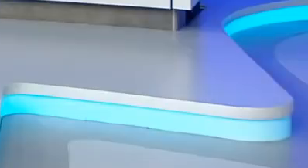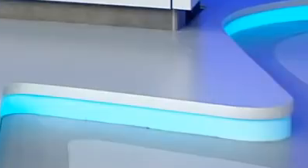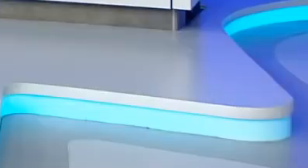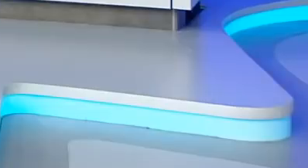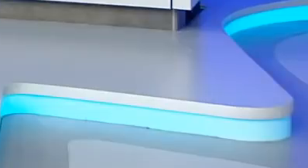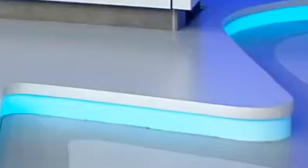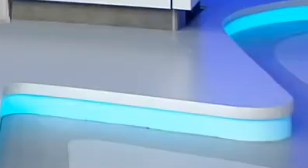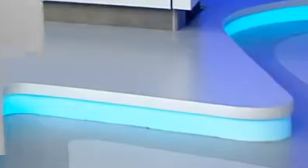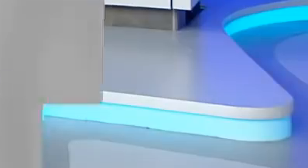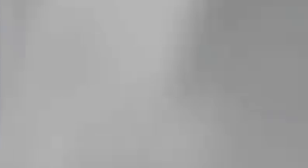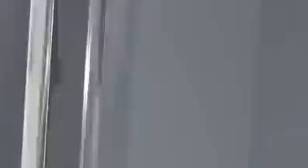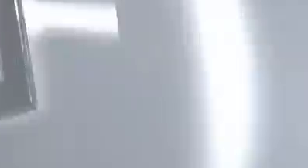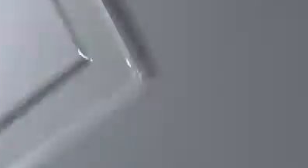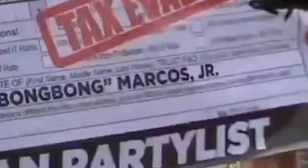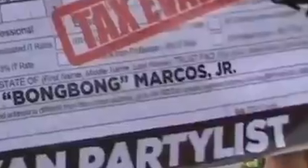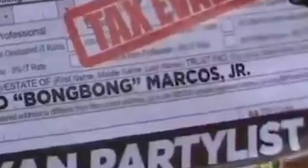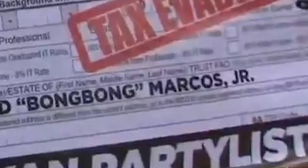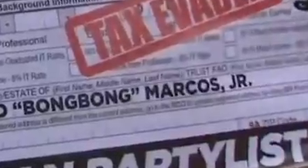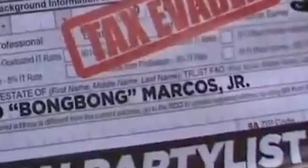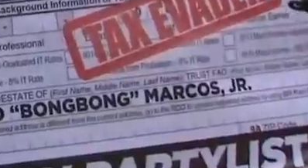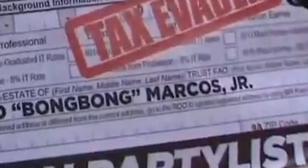Tina Panganiban-Perez.